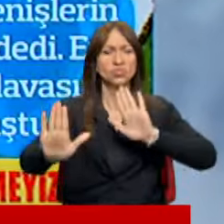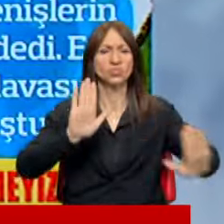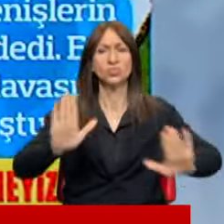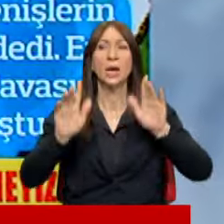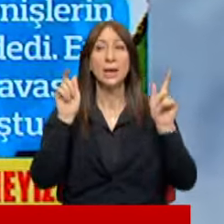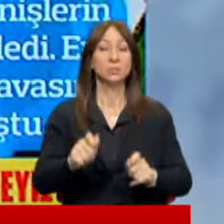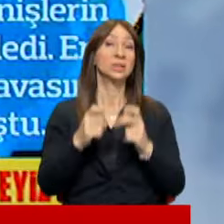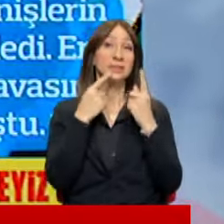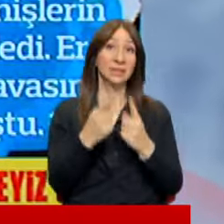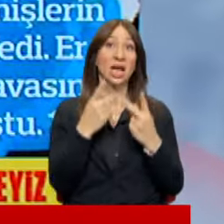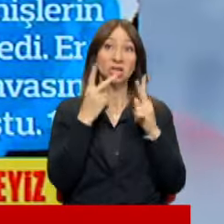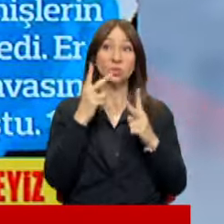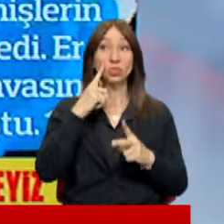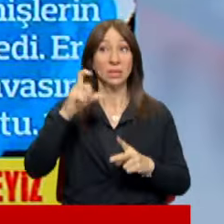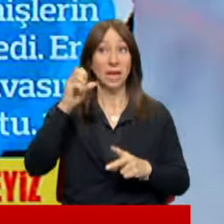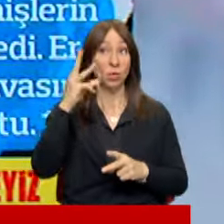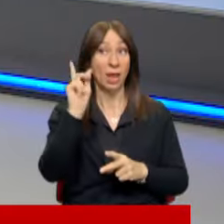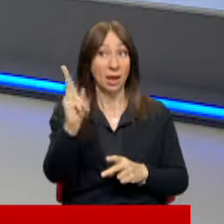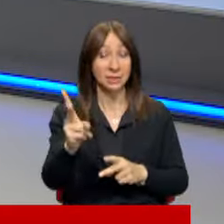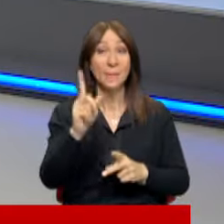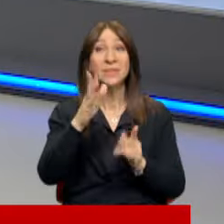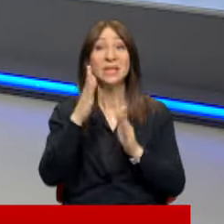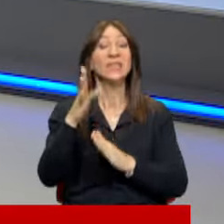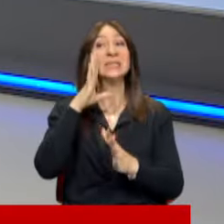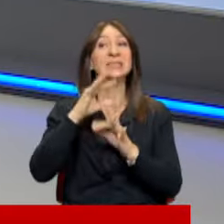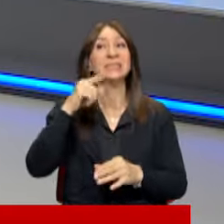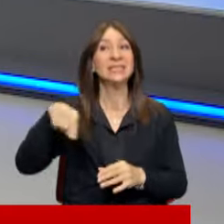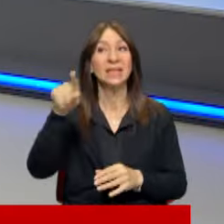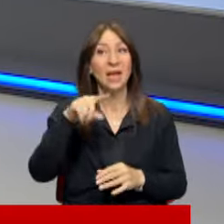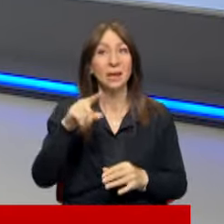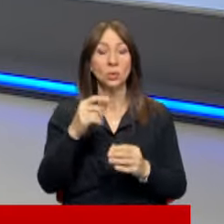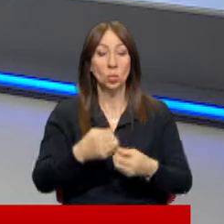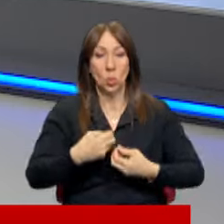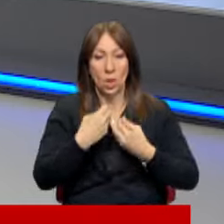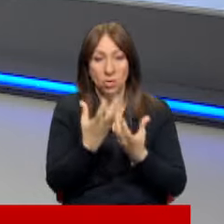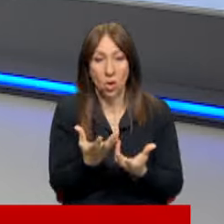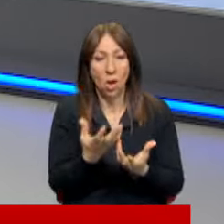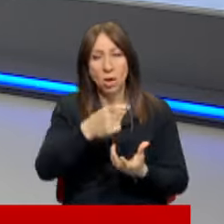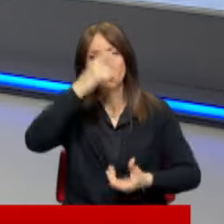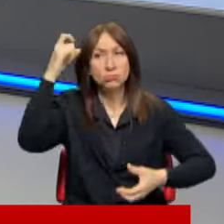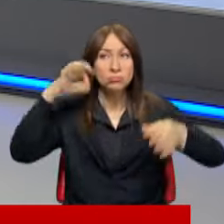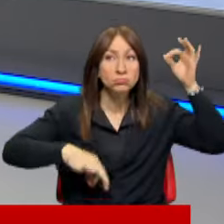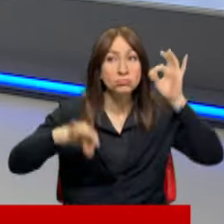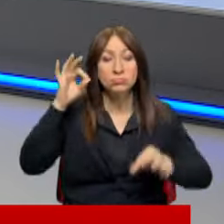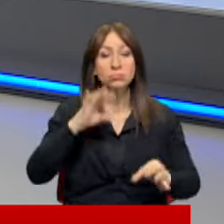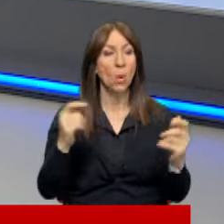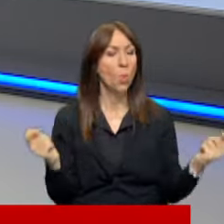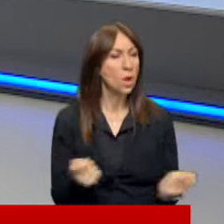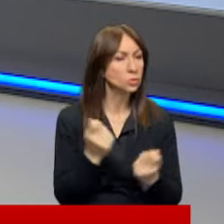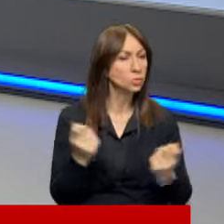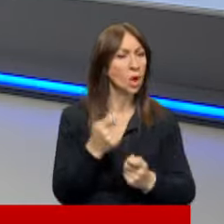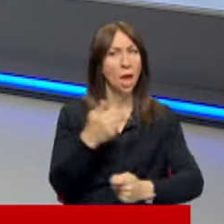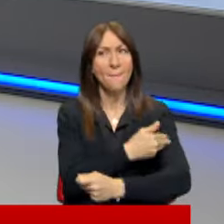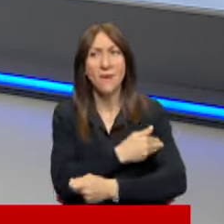açıklaması Cumhurbaşkanı Erdoğan'a ait. Şimdi bir tarafta insanlar üretiyorlar, alın teri döküyorlar. Bu ülkenin